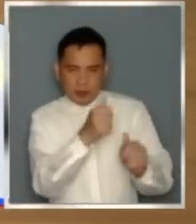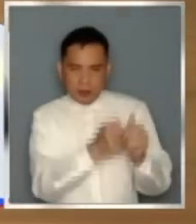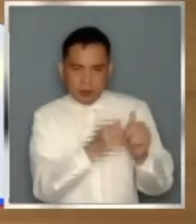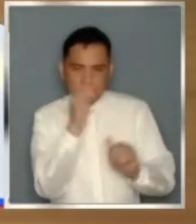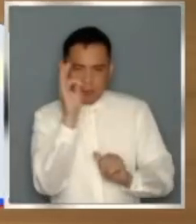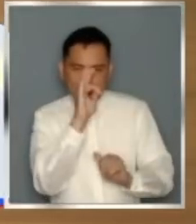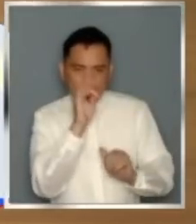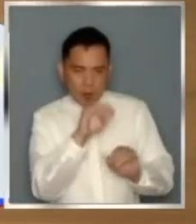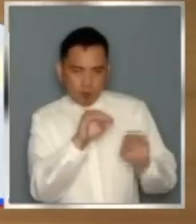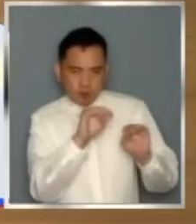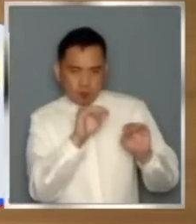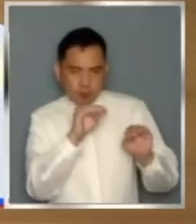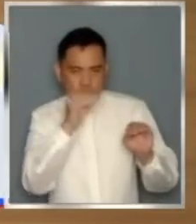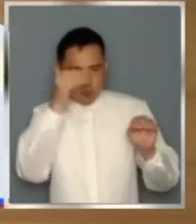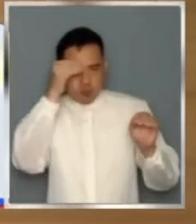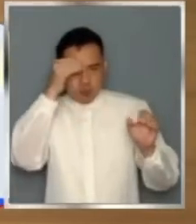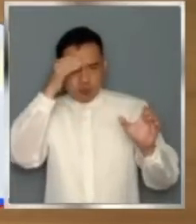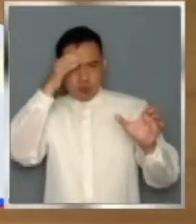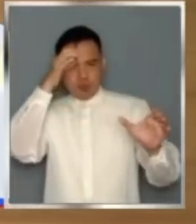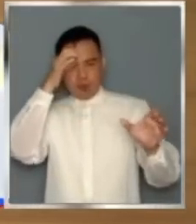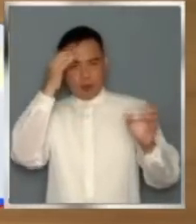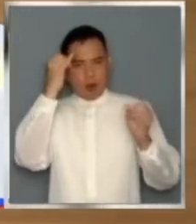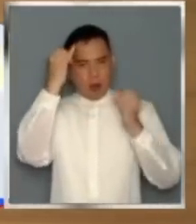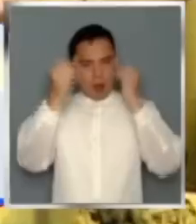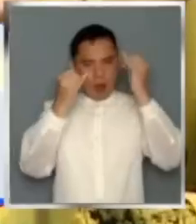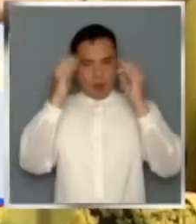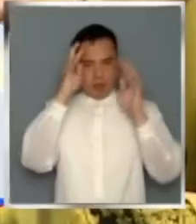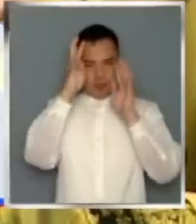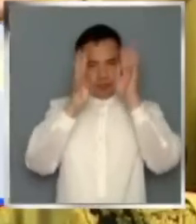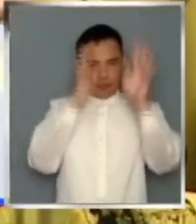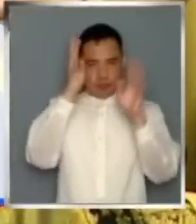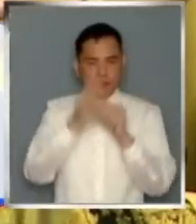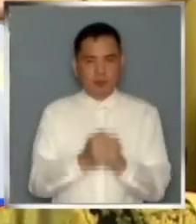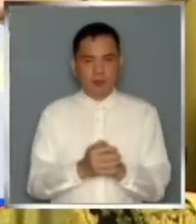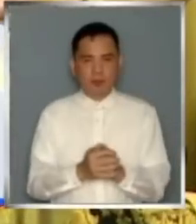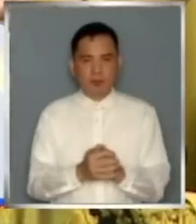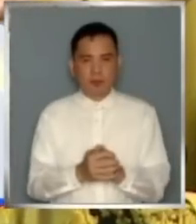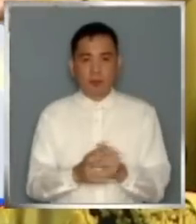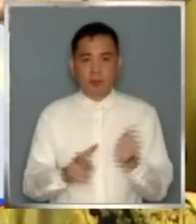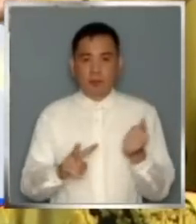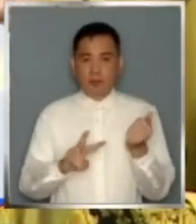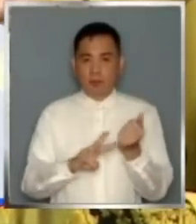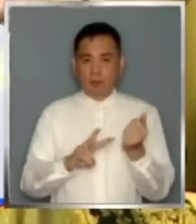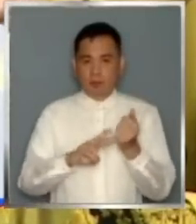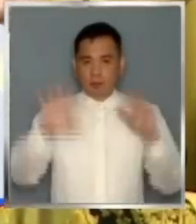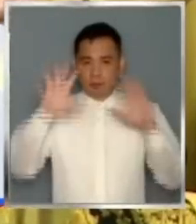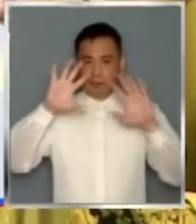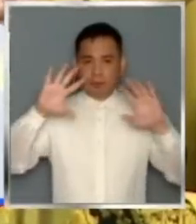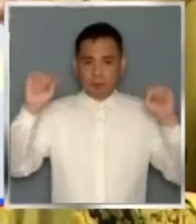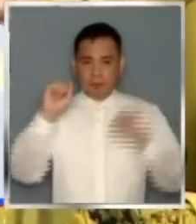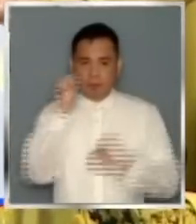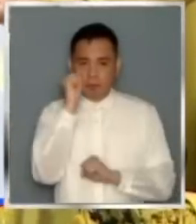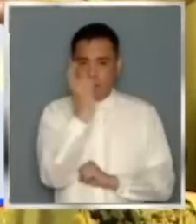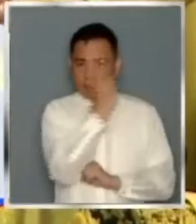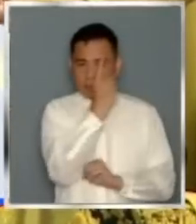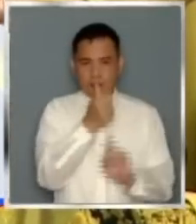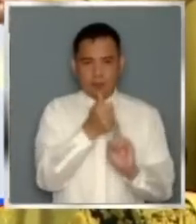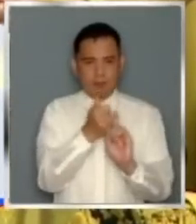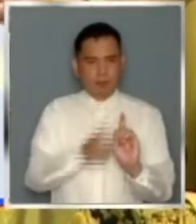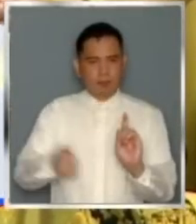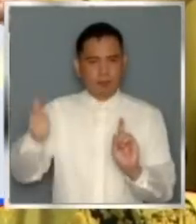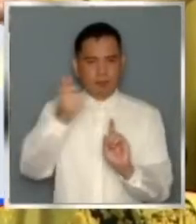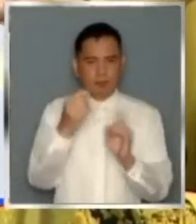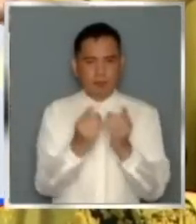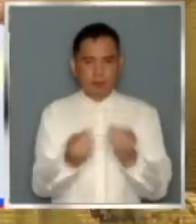Ang ating butihing Vice-Presidente, na kalihim din ng kagawaran ng edukasyon, ay tumutulong upang tiyakin na ang